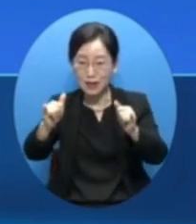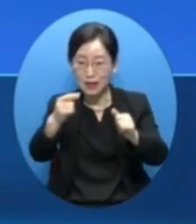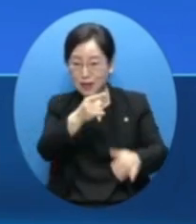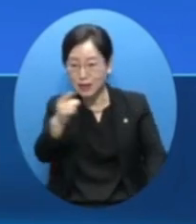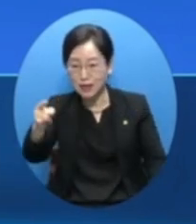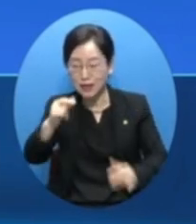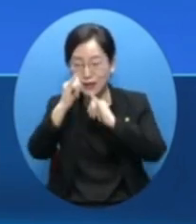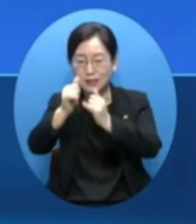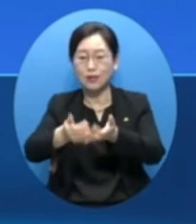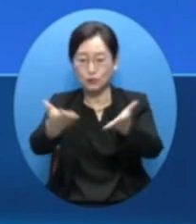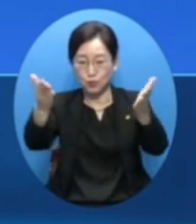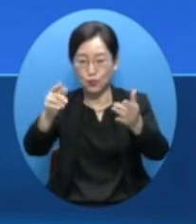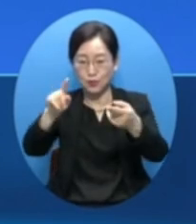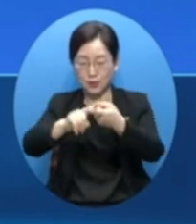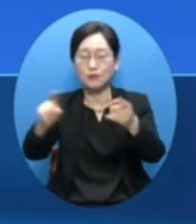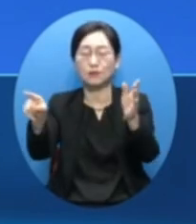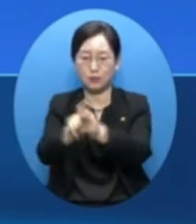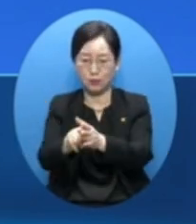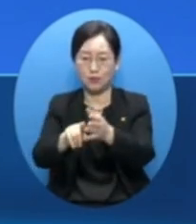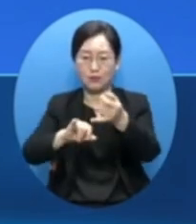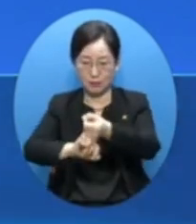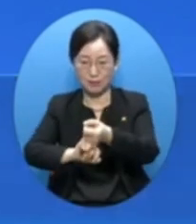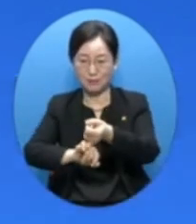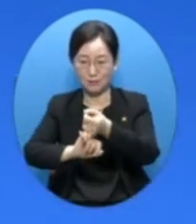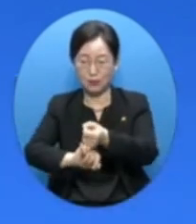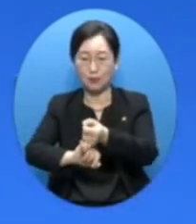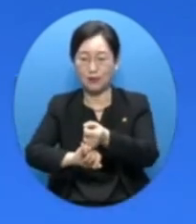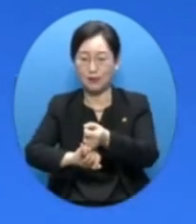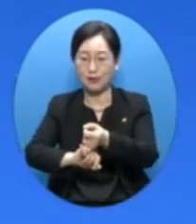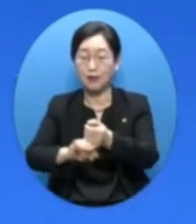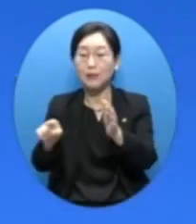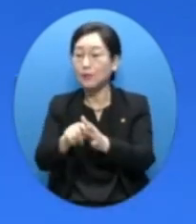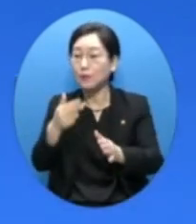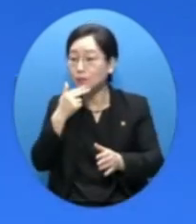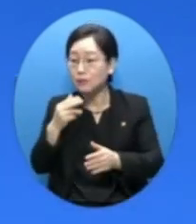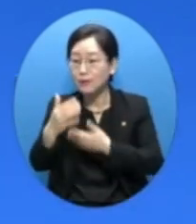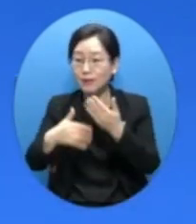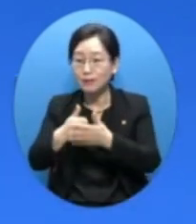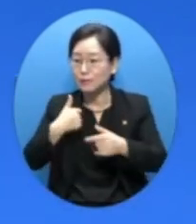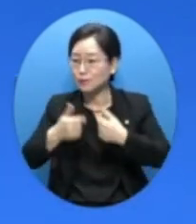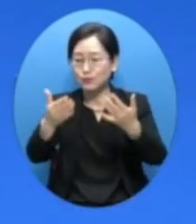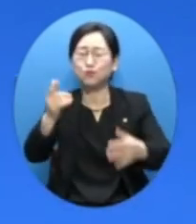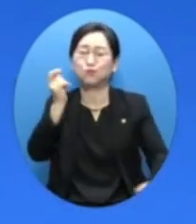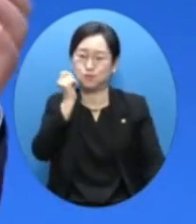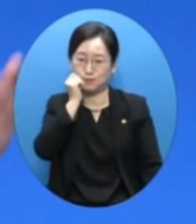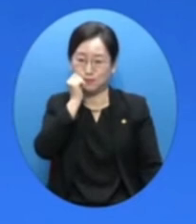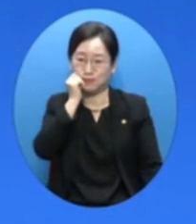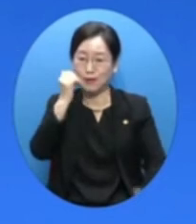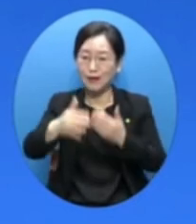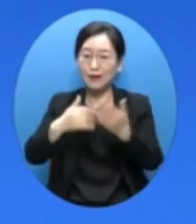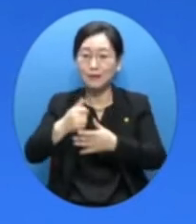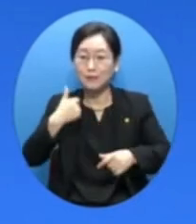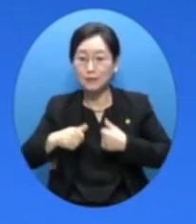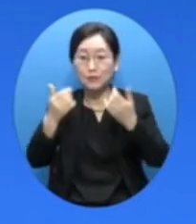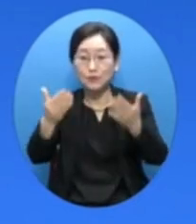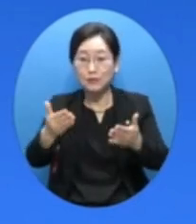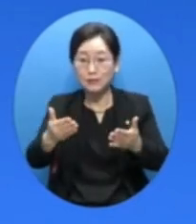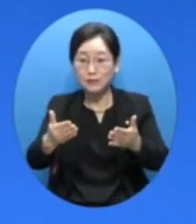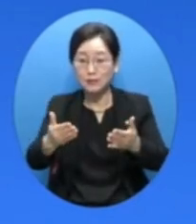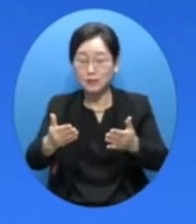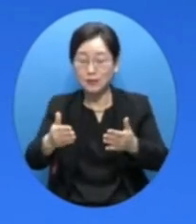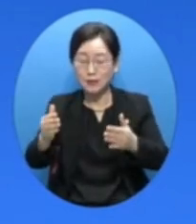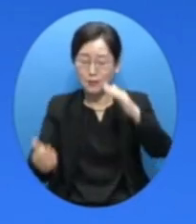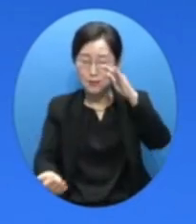주시는 이심을 믿어야 할지니라. 믿음이 없이는 하나님을 기쁘시게 할 수가 없습니다. 하나님을 기쁘시게 하는 절대